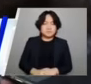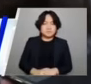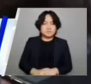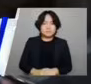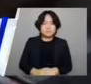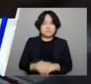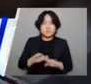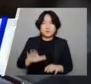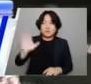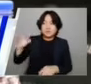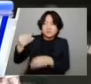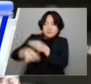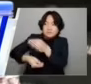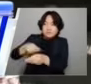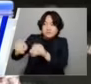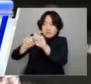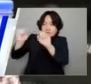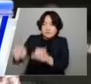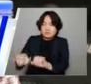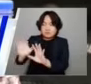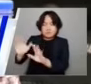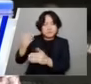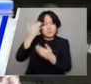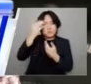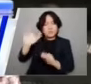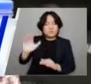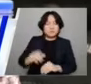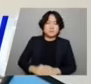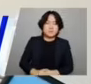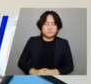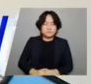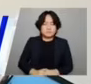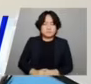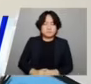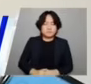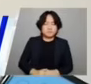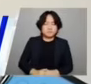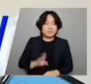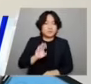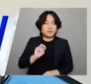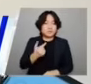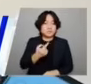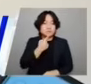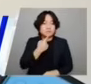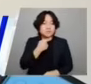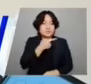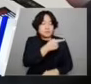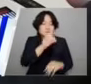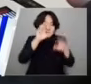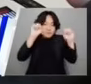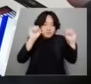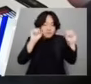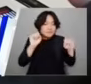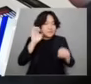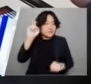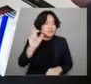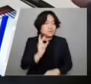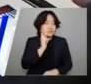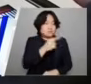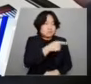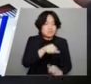operations, hindi ho ako nakikialam. Ipinagtanggol din niya si Duterte. Wala siyang sinabi na patayin mo ito, patayin mo yan. Wala